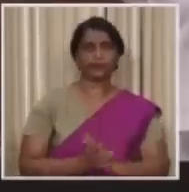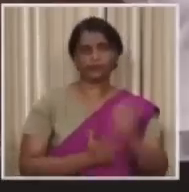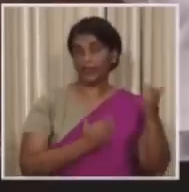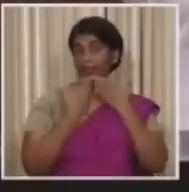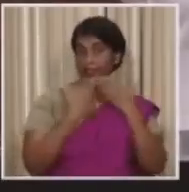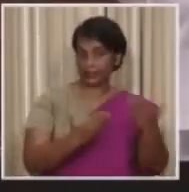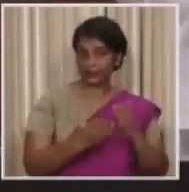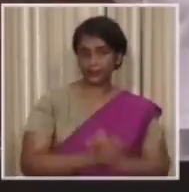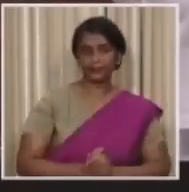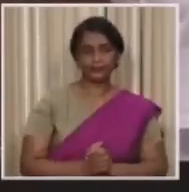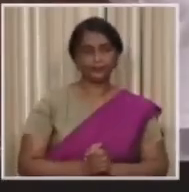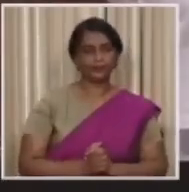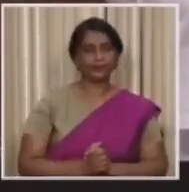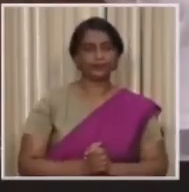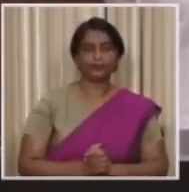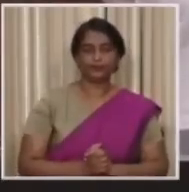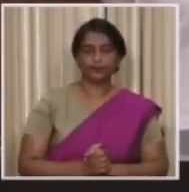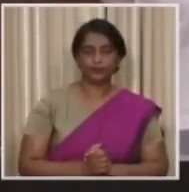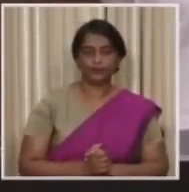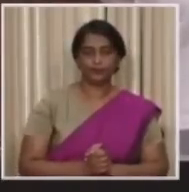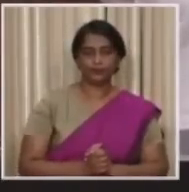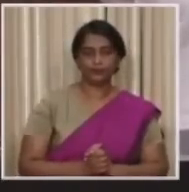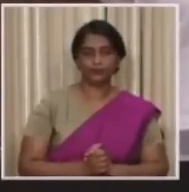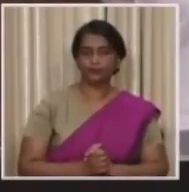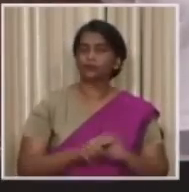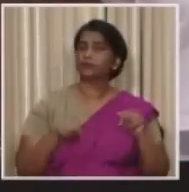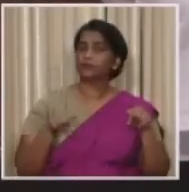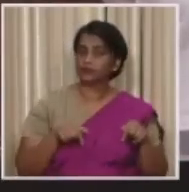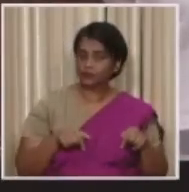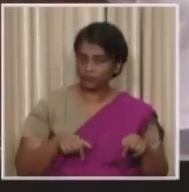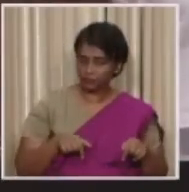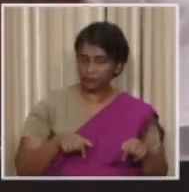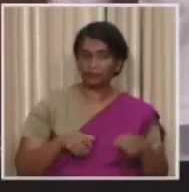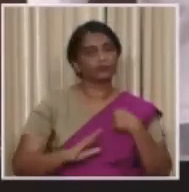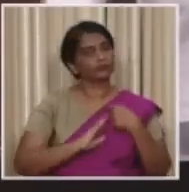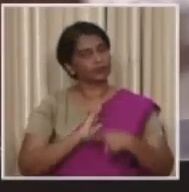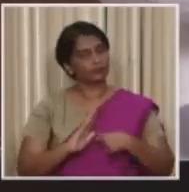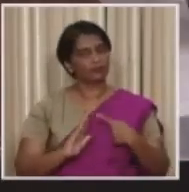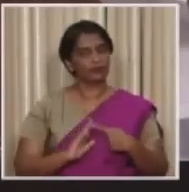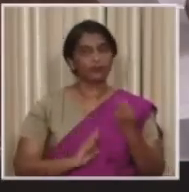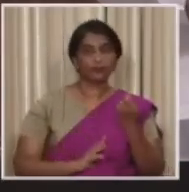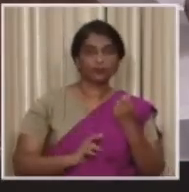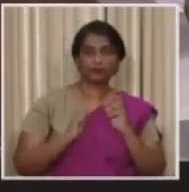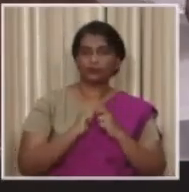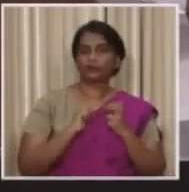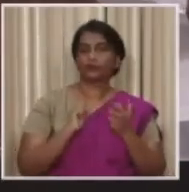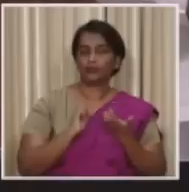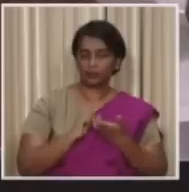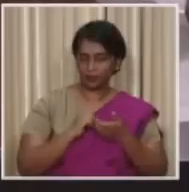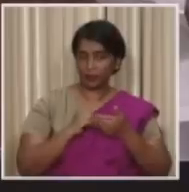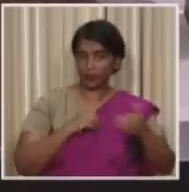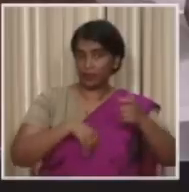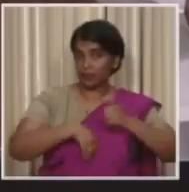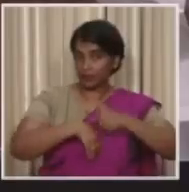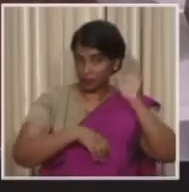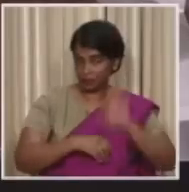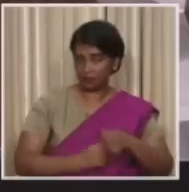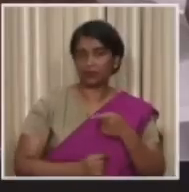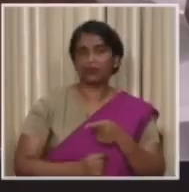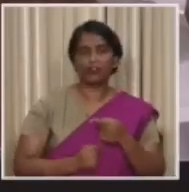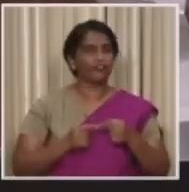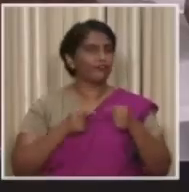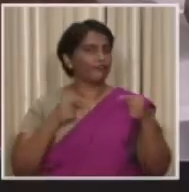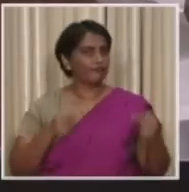ස්තුතියි ඔව් කාරණා දැන් මේ රට ආර්ථික අර්බුදයකට පත් වෙලා තියෙන වෙලාවේ